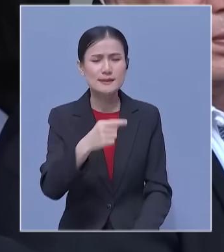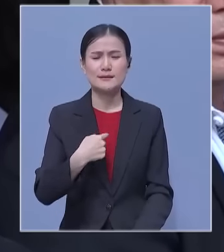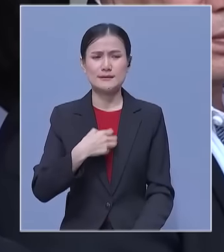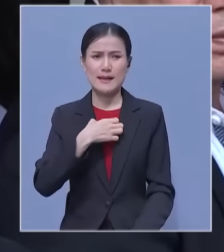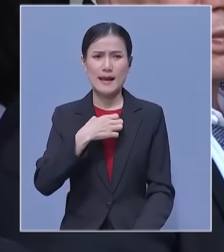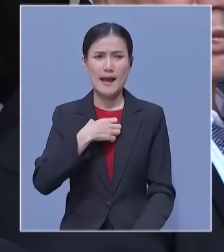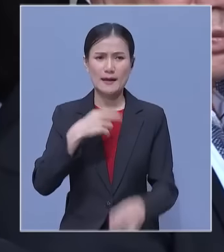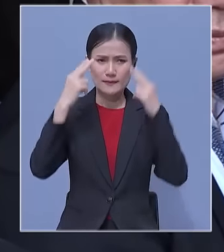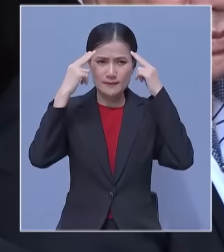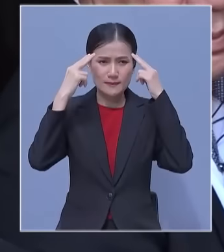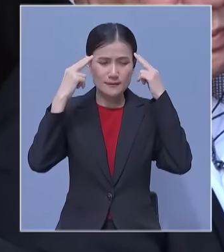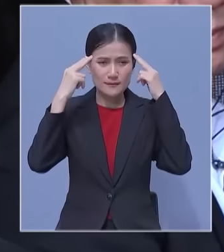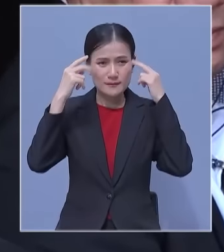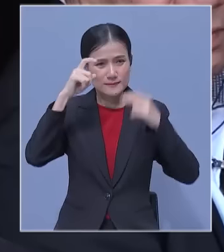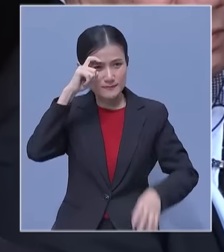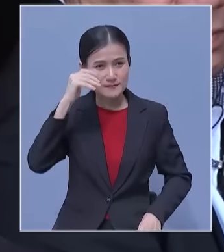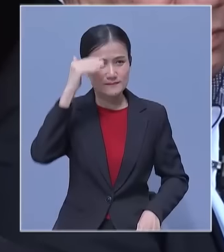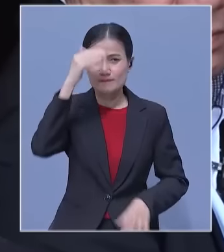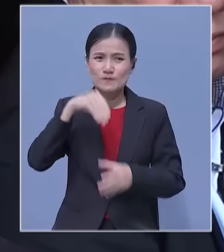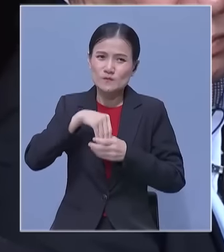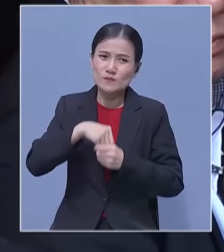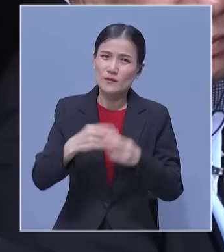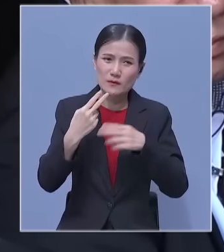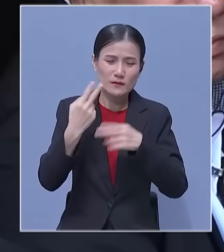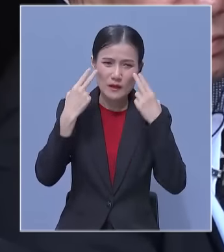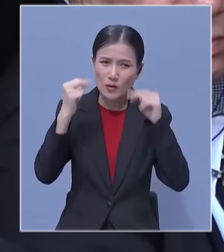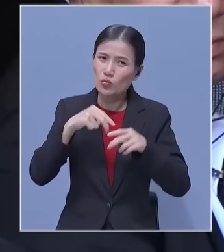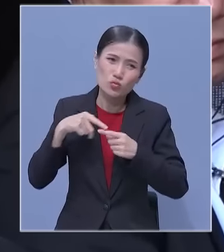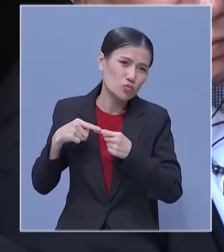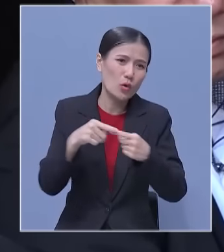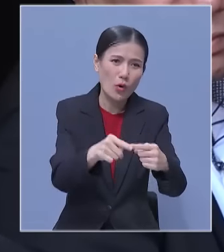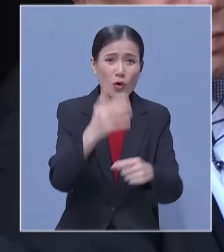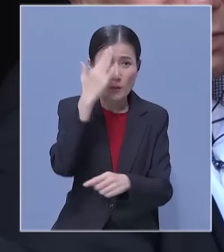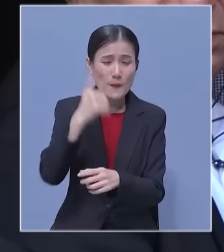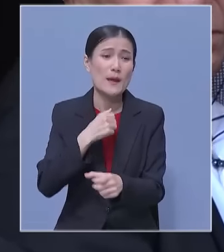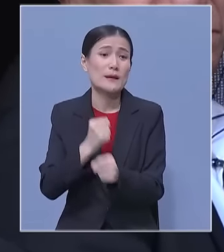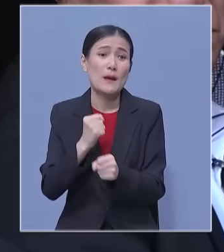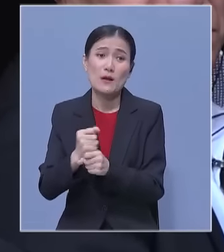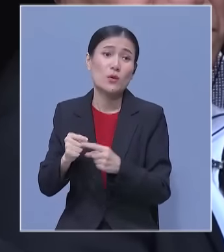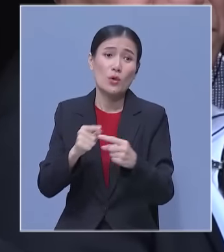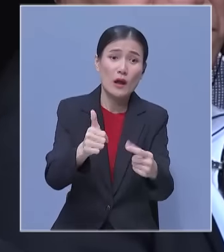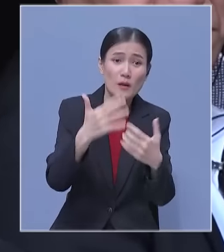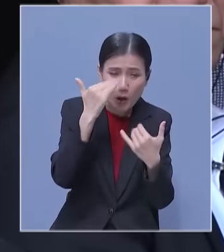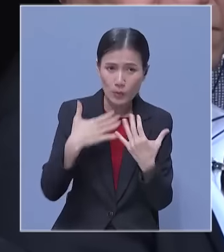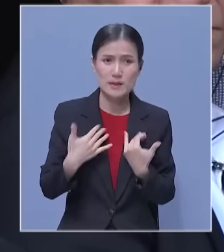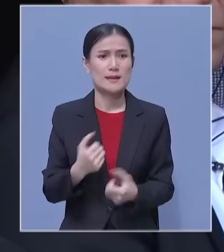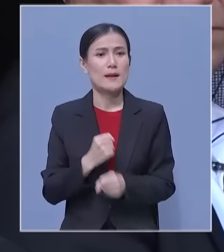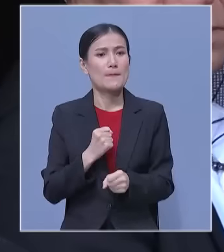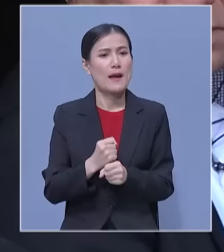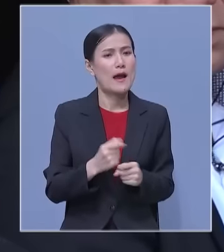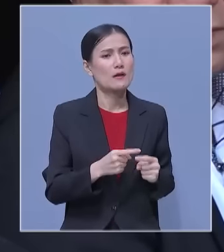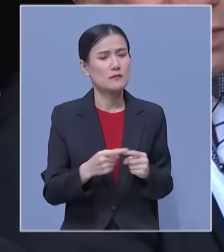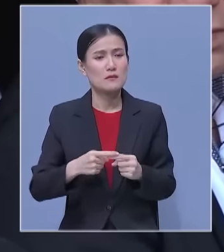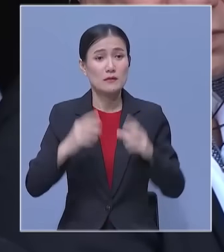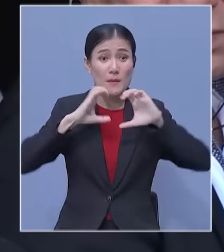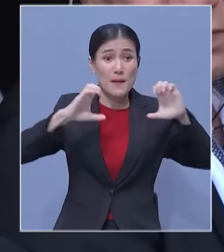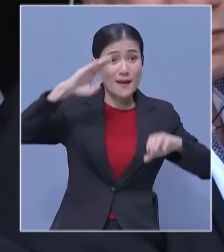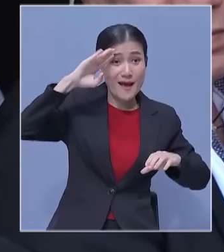ดงานกำลังเข้าที่เข้าทางเลยเราใช้เวลาเยอะหน่อยเพราะว่ารับช่วงต่อรัฐบาลทหารแถมยังเจอโควิดอีกตั้ง